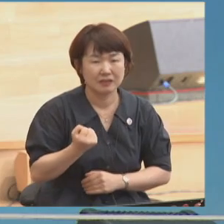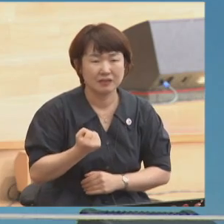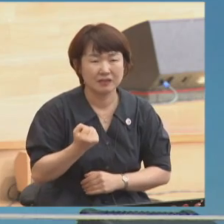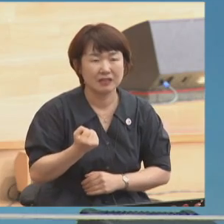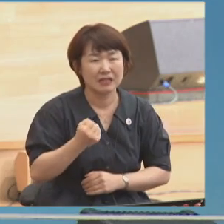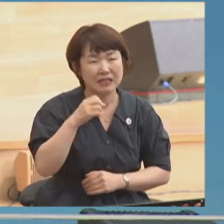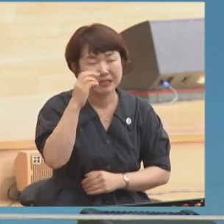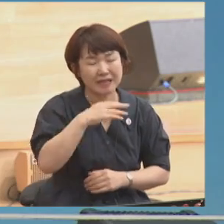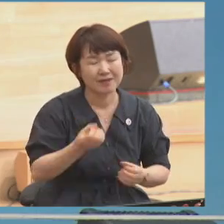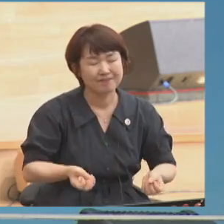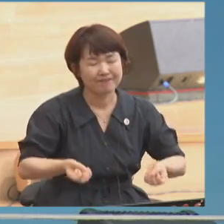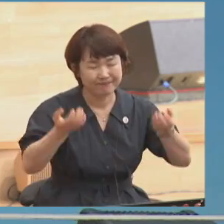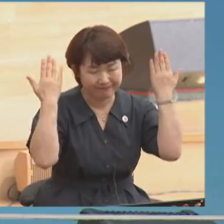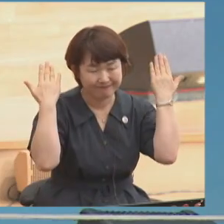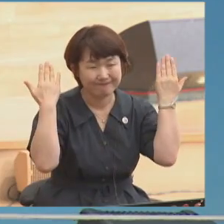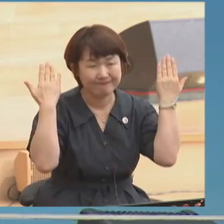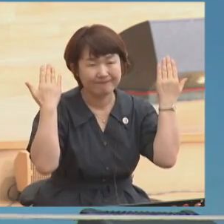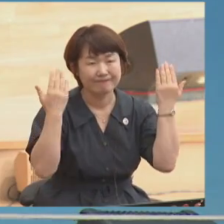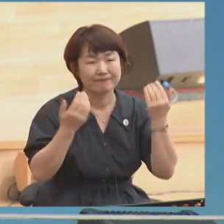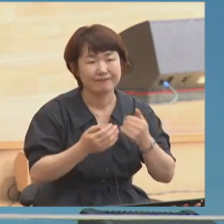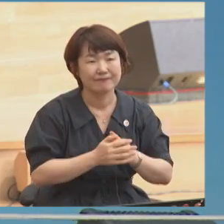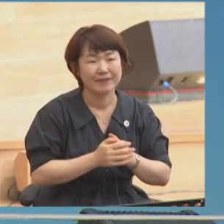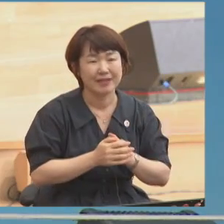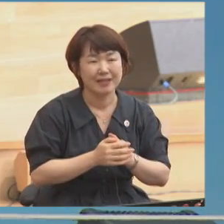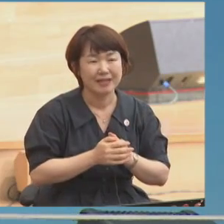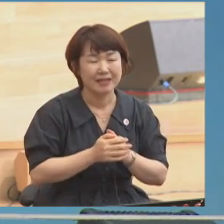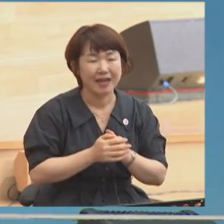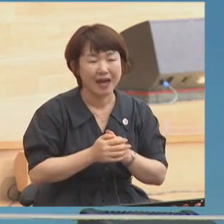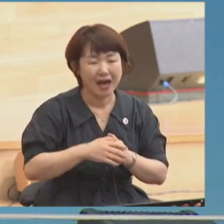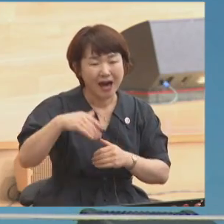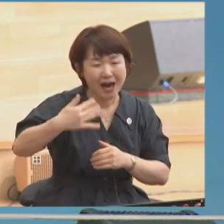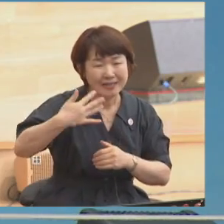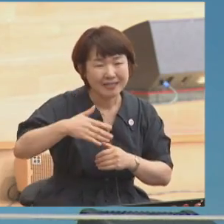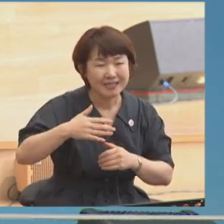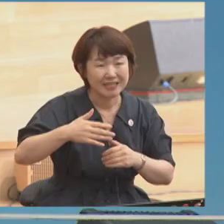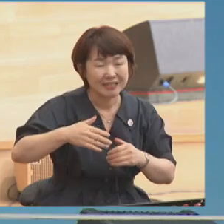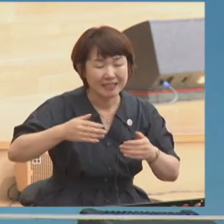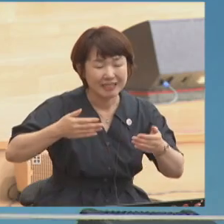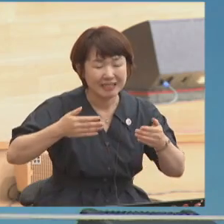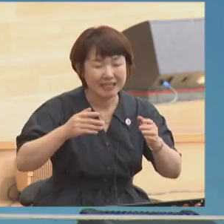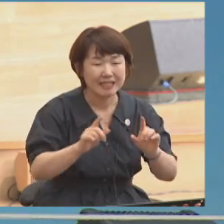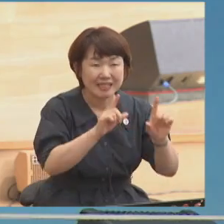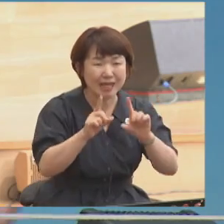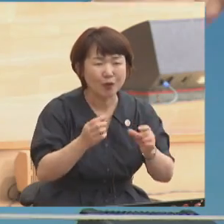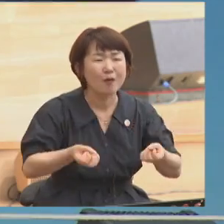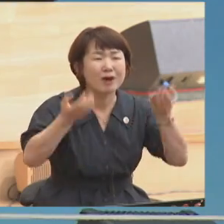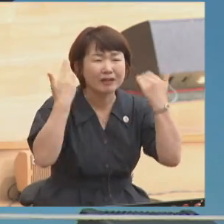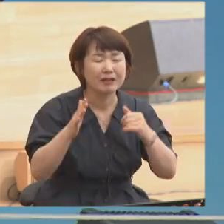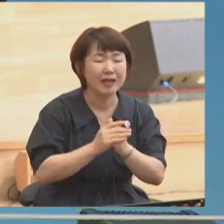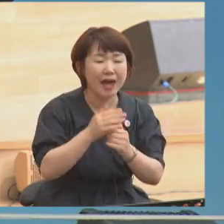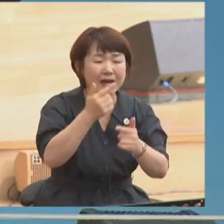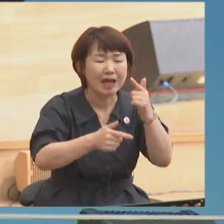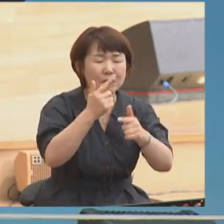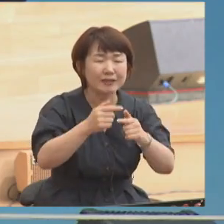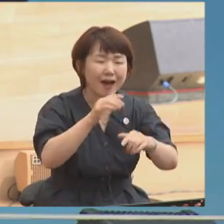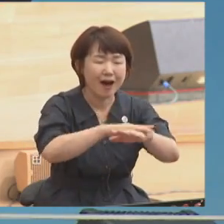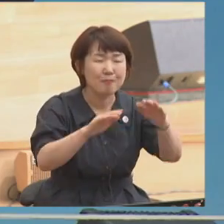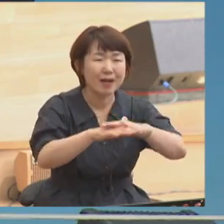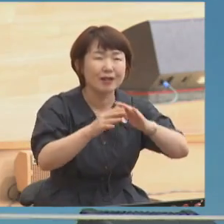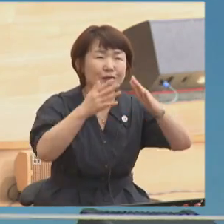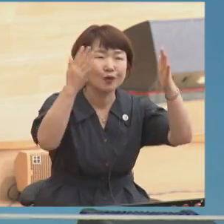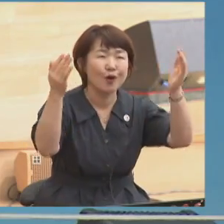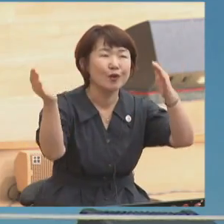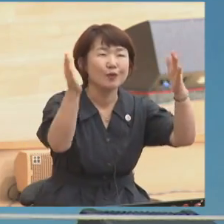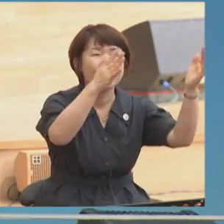그만 털어야지. 지나가지 않는 생도 터는데 나무들 모두 팔을 쳐들고 손은